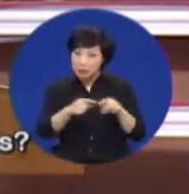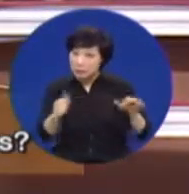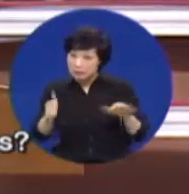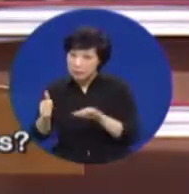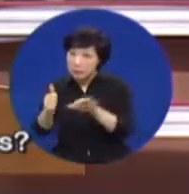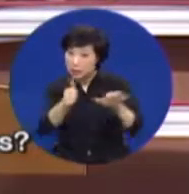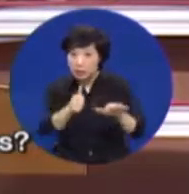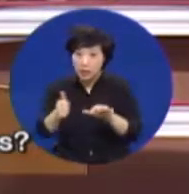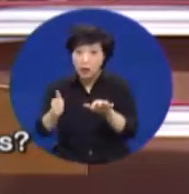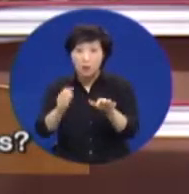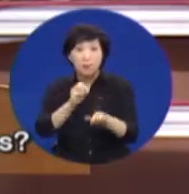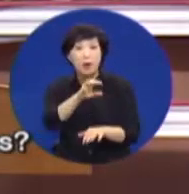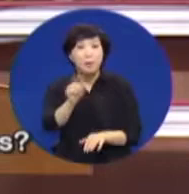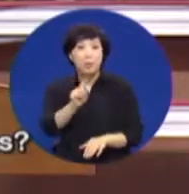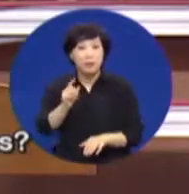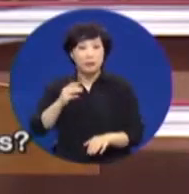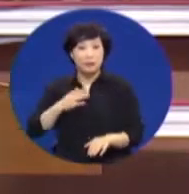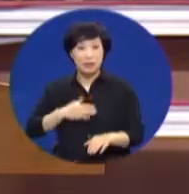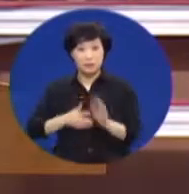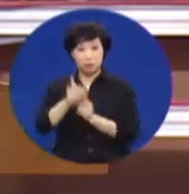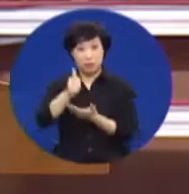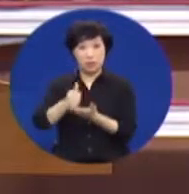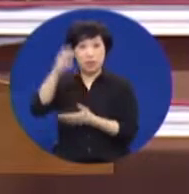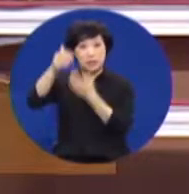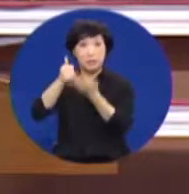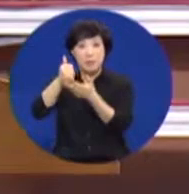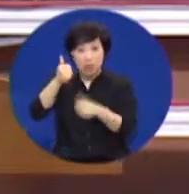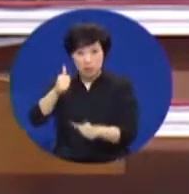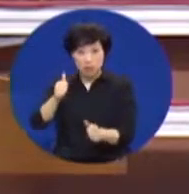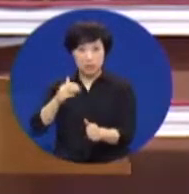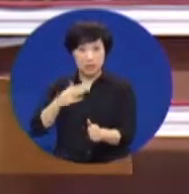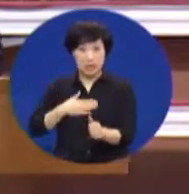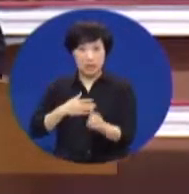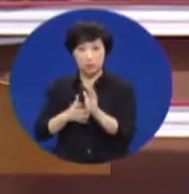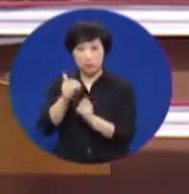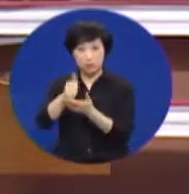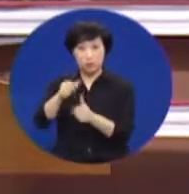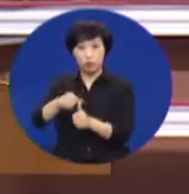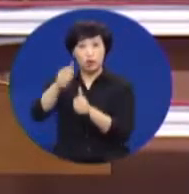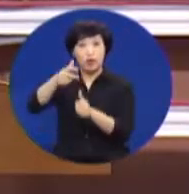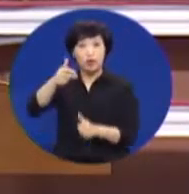내가 하나님의 아들이다. 내가 구세주다.